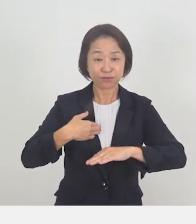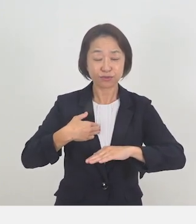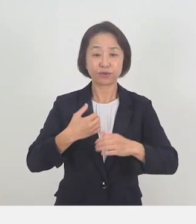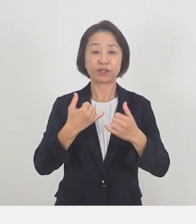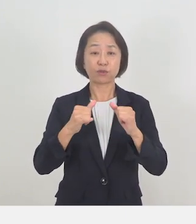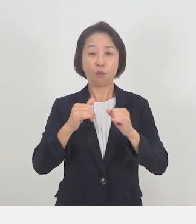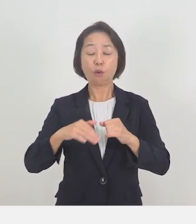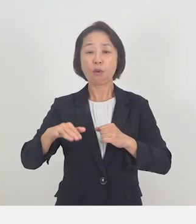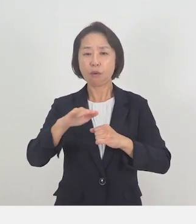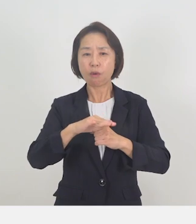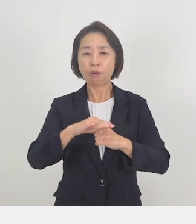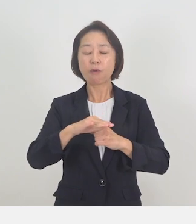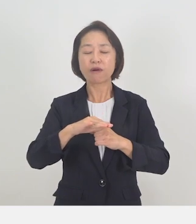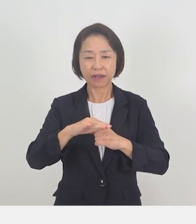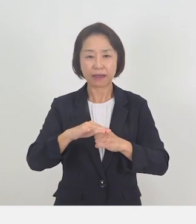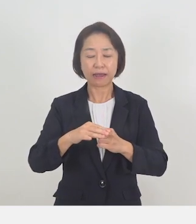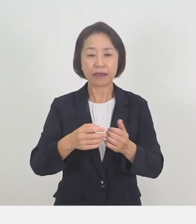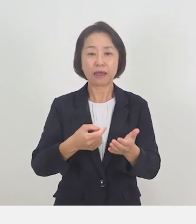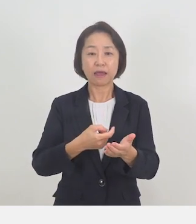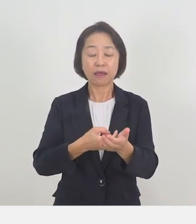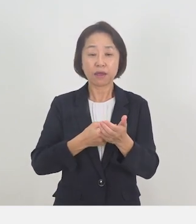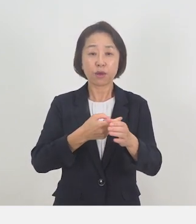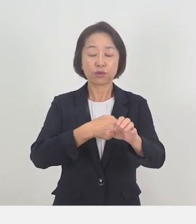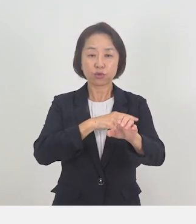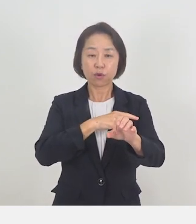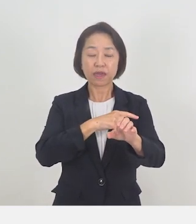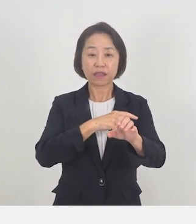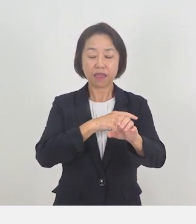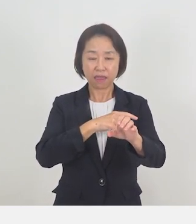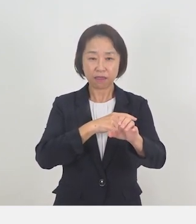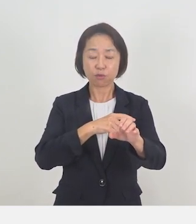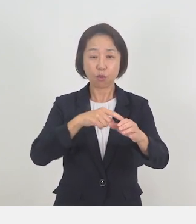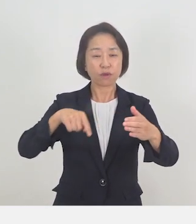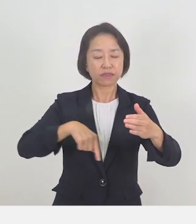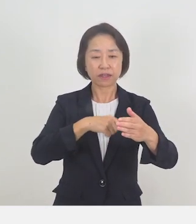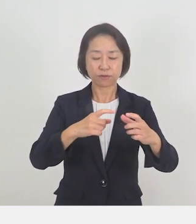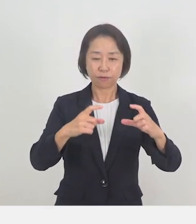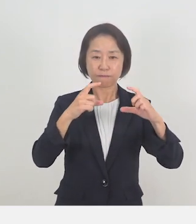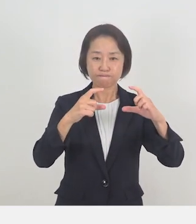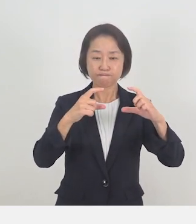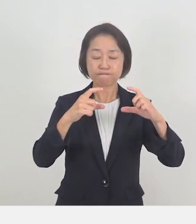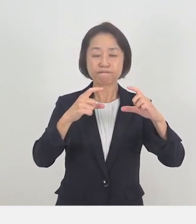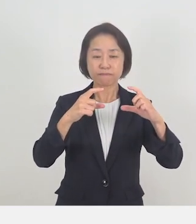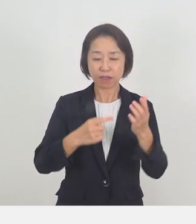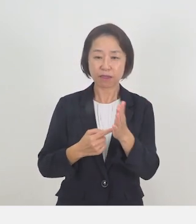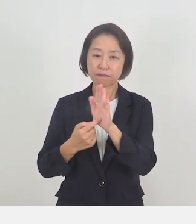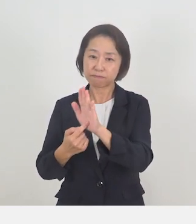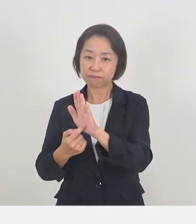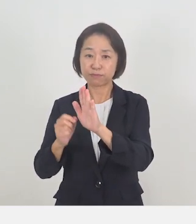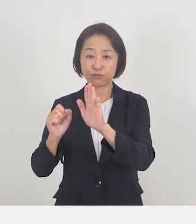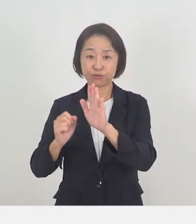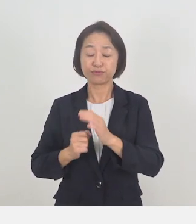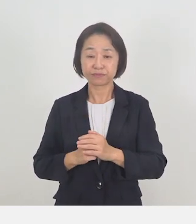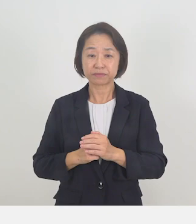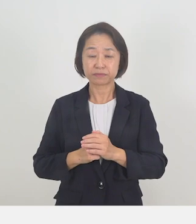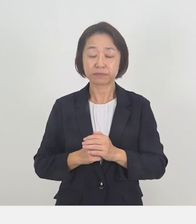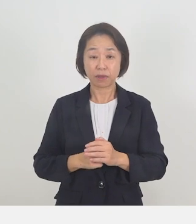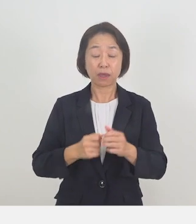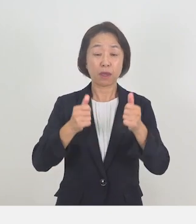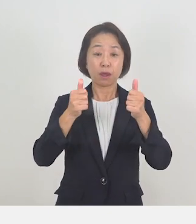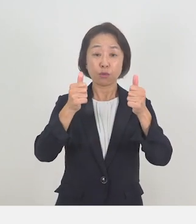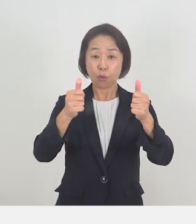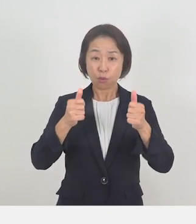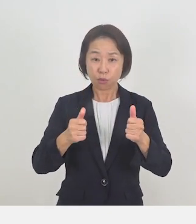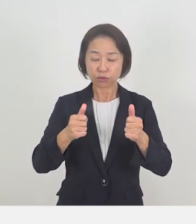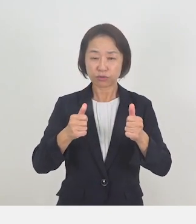が省い性能を共通のフォーマットで見えるかし情報提供します不動産広告などにも